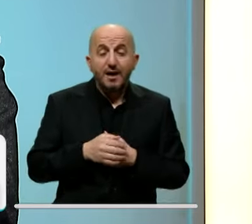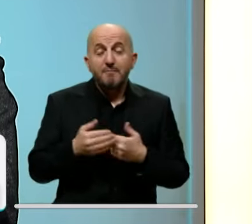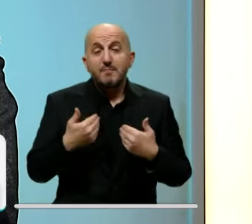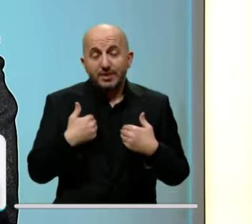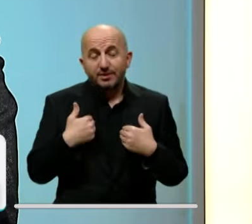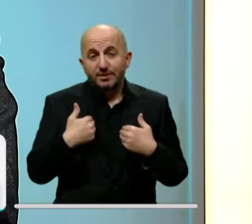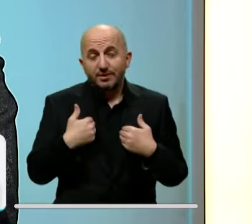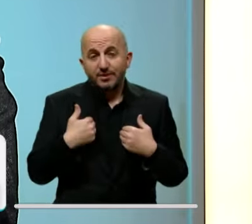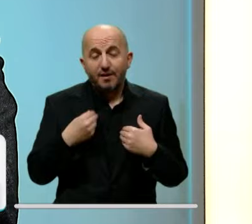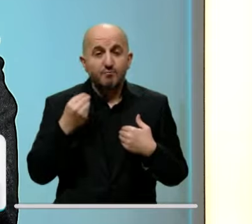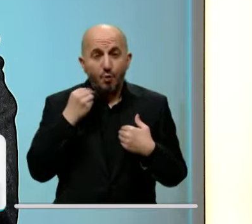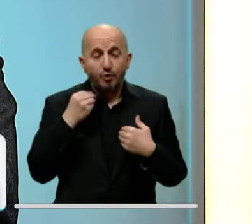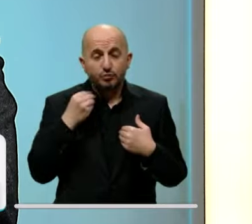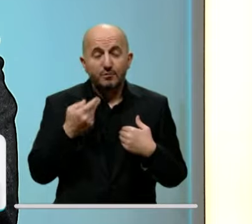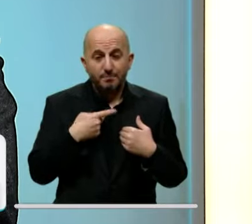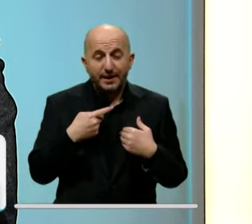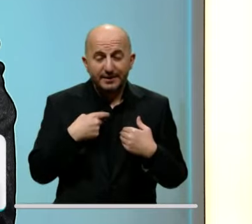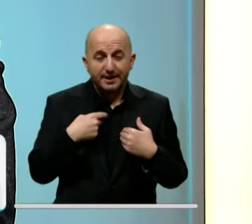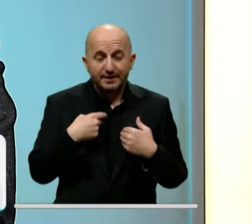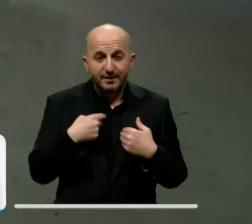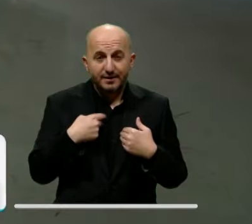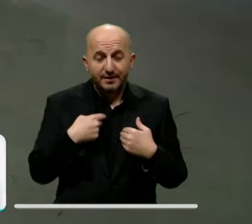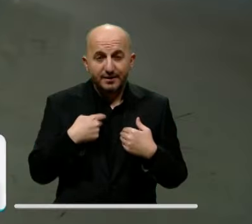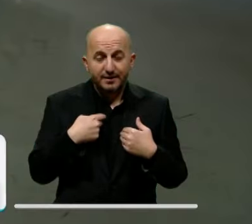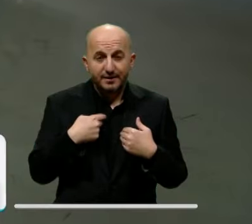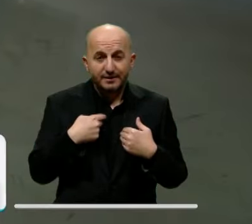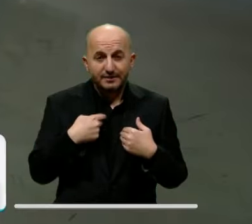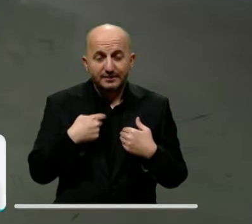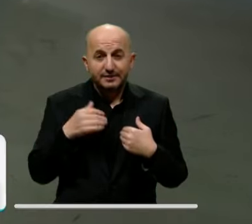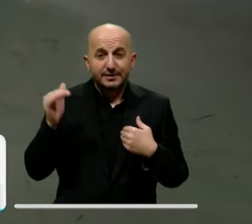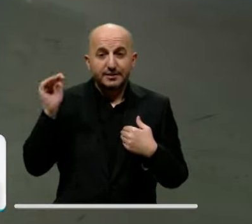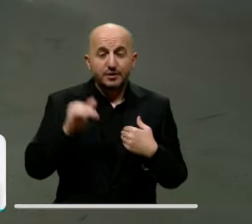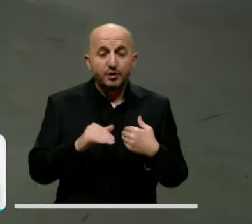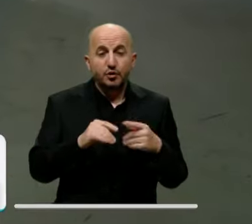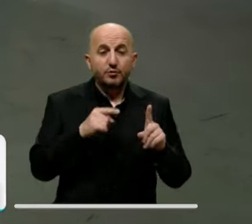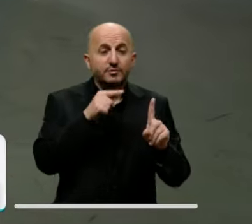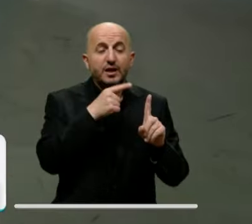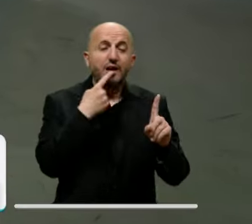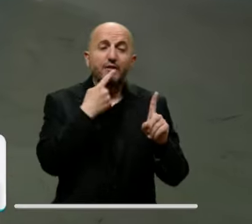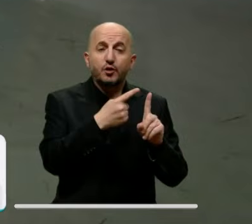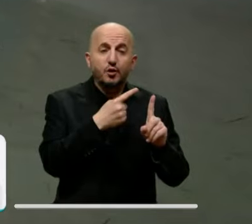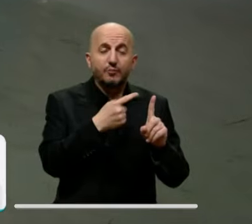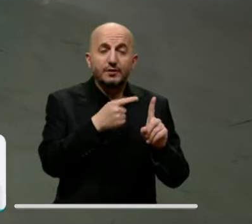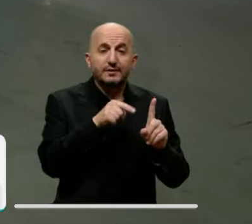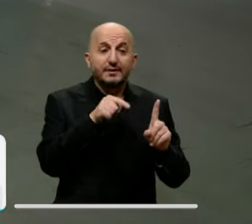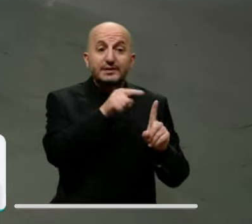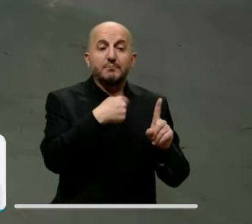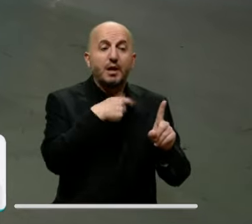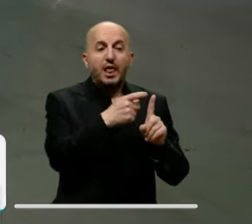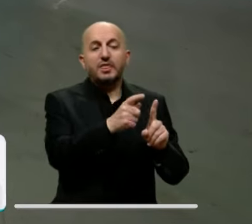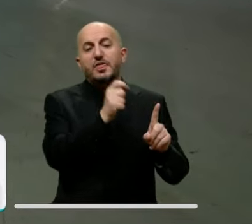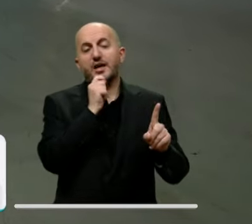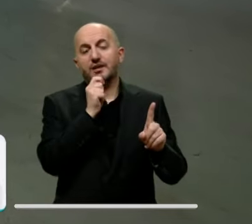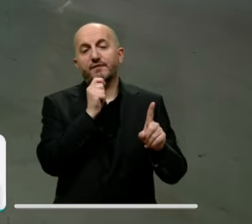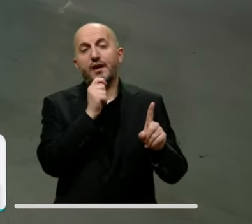deyken yani borç bendeyken Eee geliyorum sana diyorum ki Veya siz bana teklif ediyorsunuz